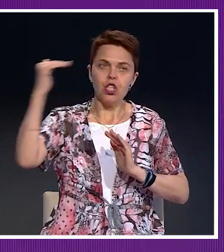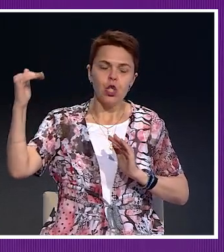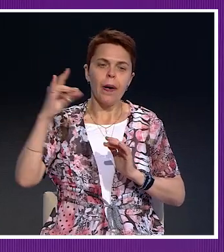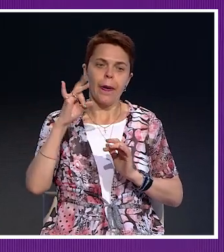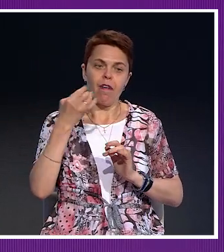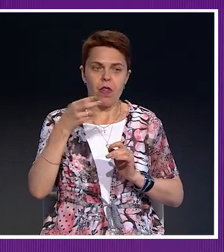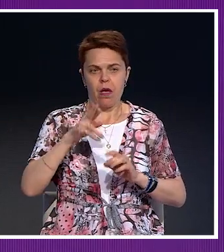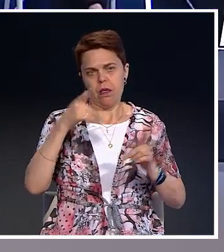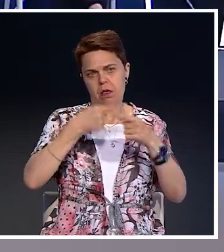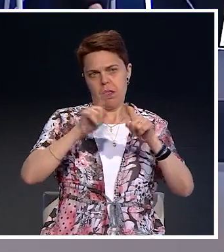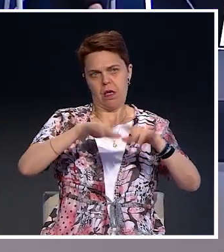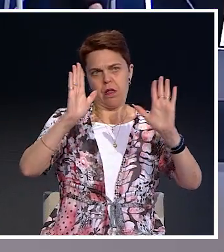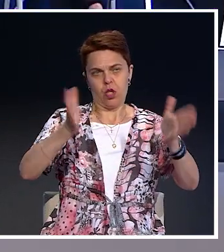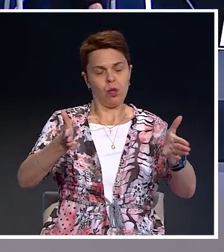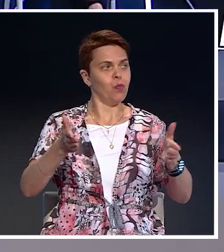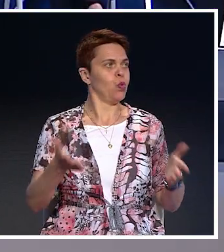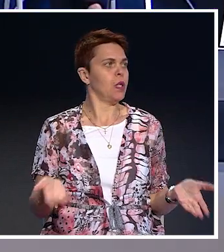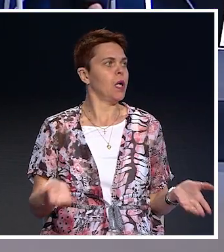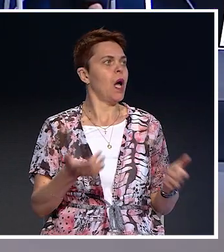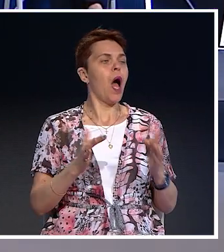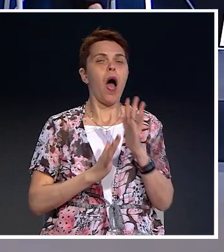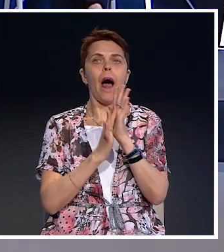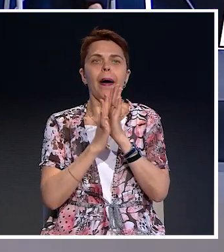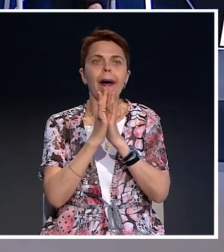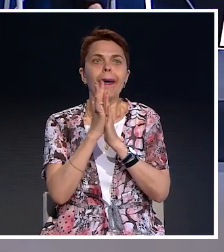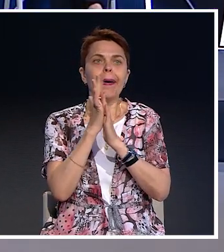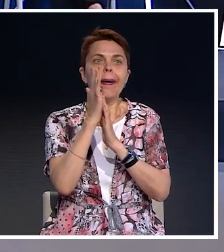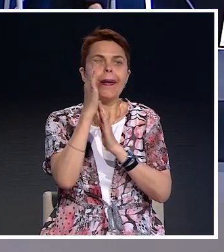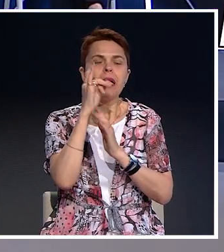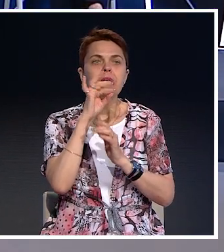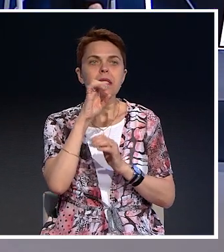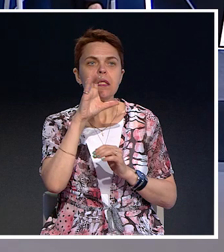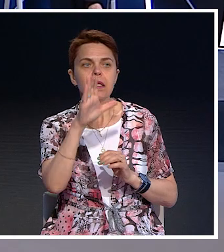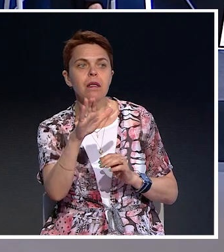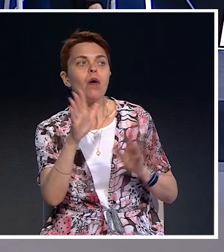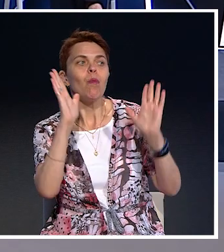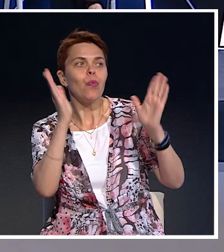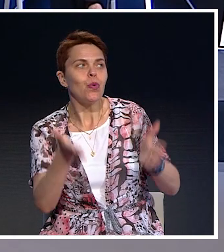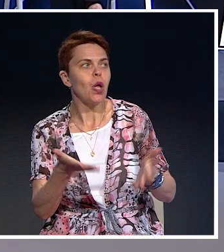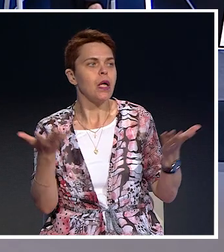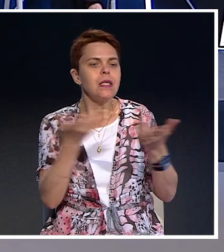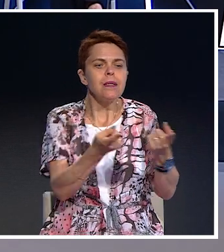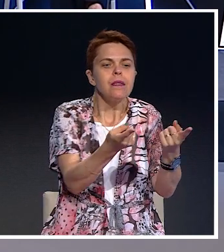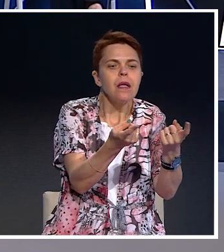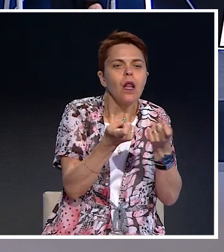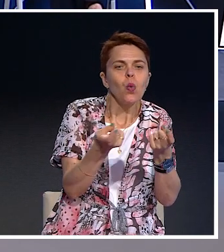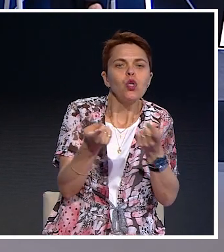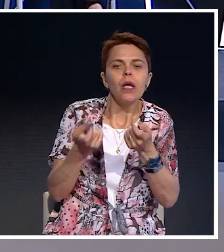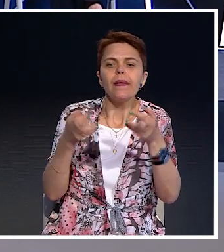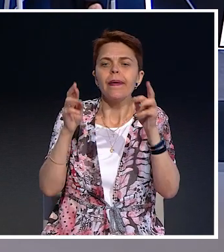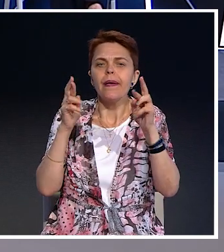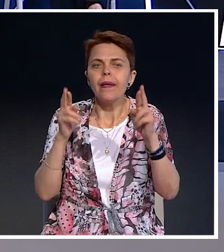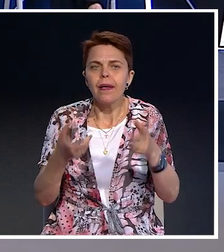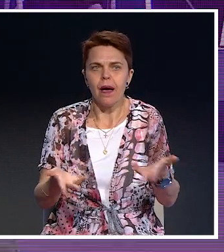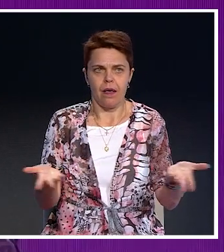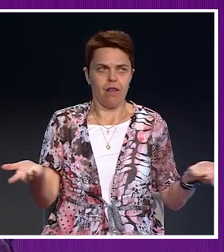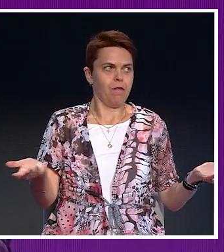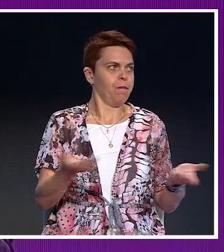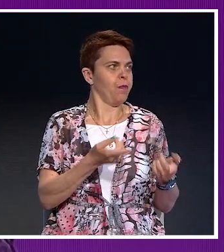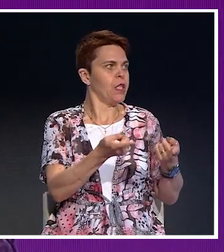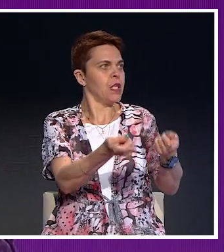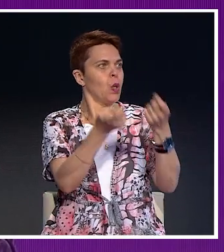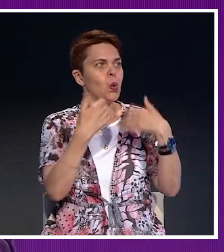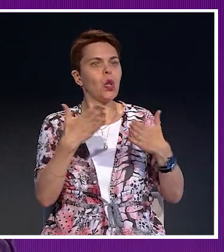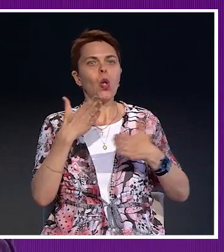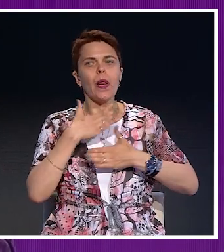далі також це тенденція буде відбуватися ріст. Але тут всі сходяться на тому, що треба якось залучати жінок. Я хотів зараз якраз